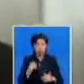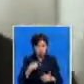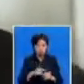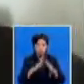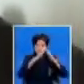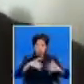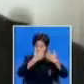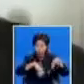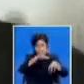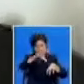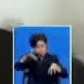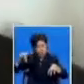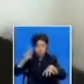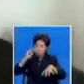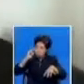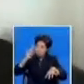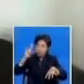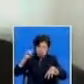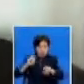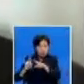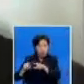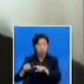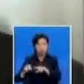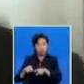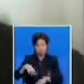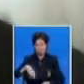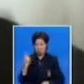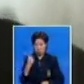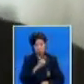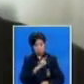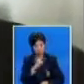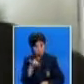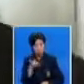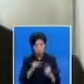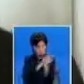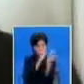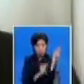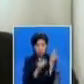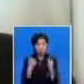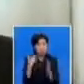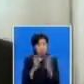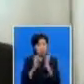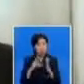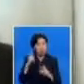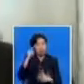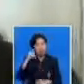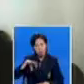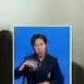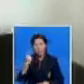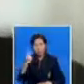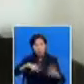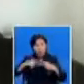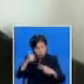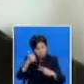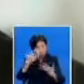ศอีกเท่าไหร่แล้วจะพิจารณากันได้อย่างไรมันไม่ใช่เลยว่าถ้าแล้วก็ที่สำคัญคือโครงการก็กระจายอยู่พื้นที่ต่างๆกิจ